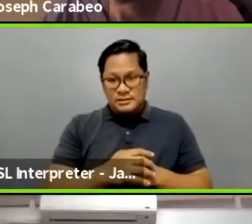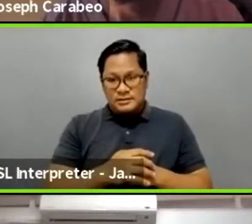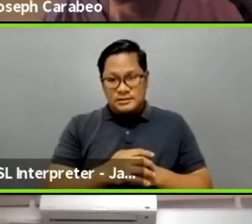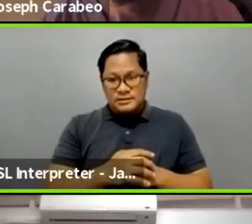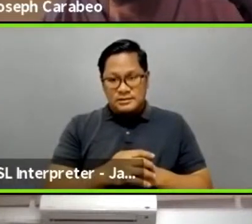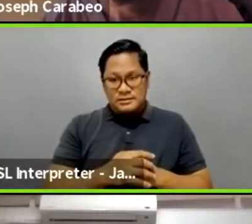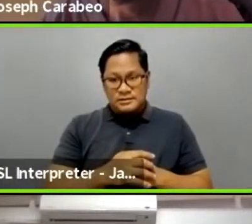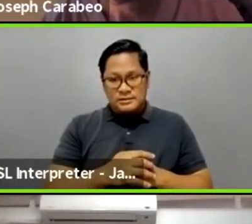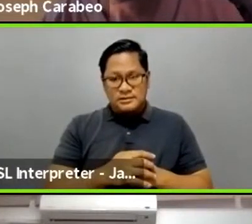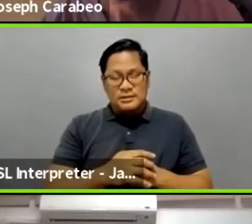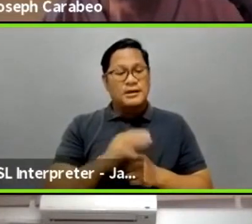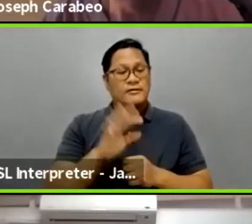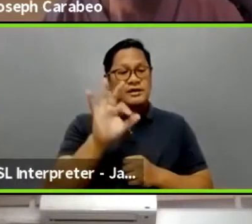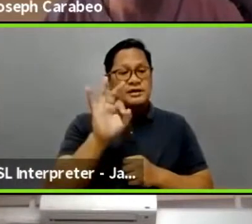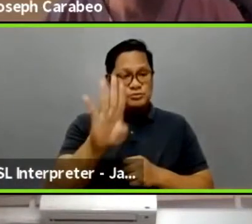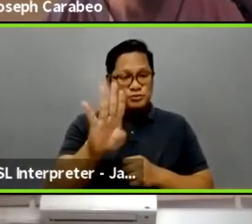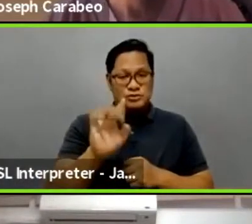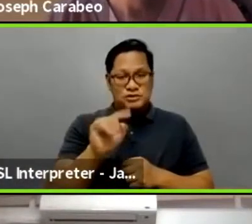is, no? Facebook.com,